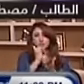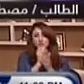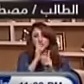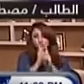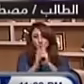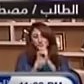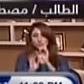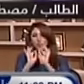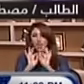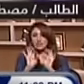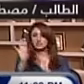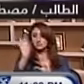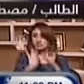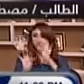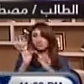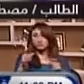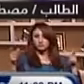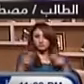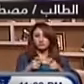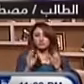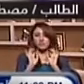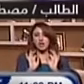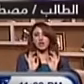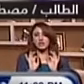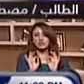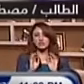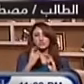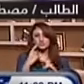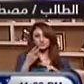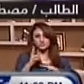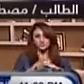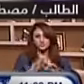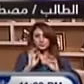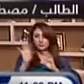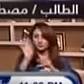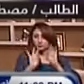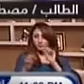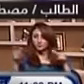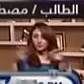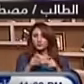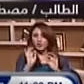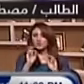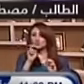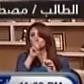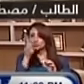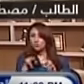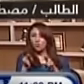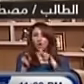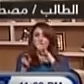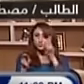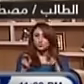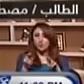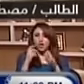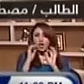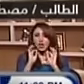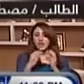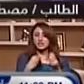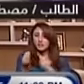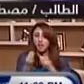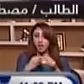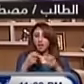لازم يتخذوا في المجلس الاستشاري اللي حضرتك كنت عضو فيه، ما كانوش يعني ممثلين بالدرجه الكافيه اللي